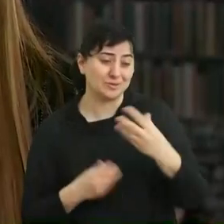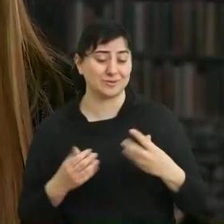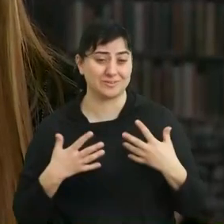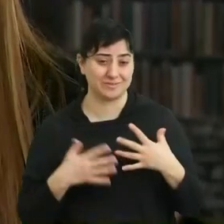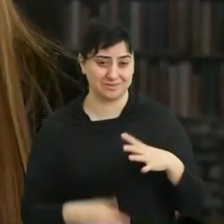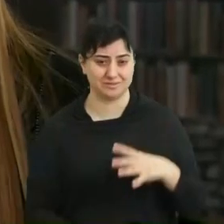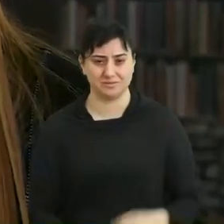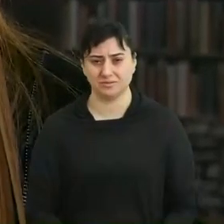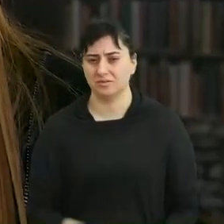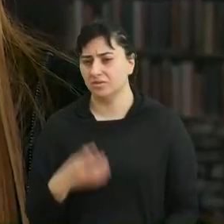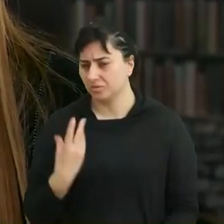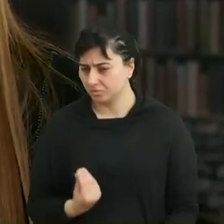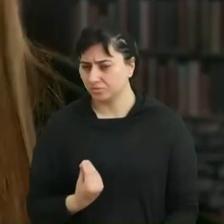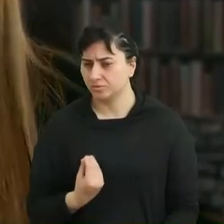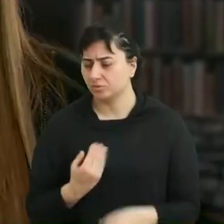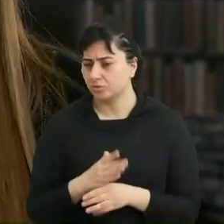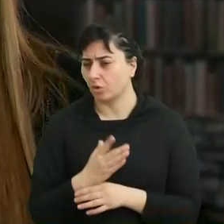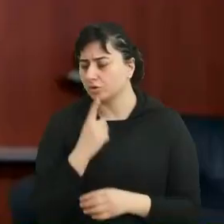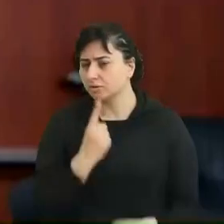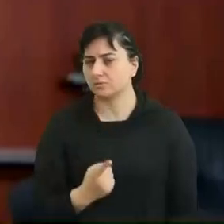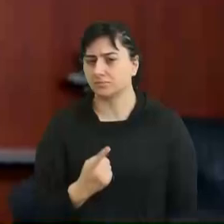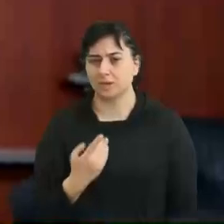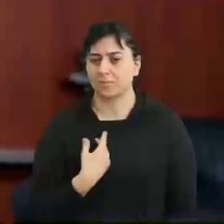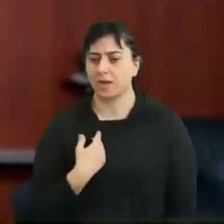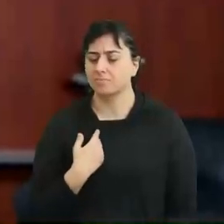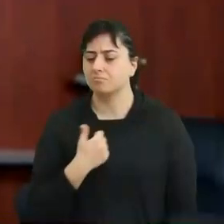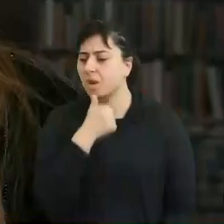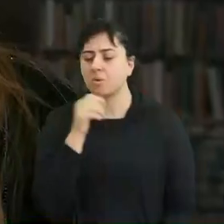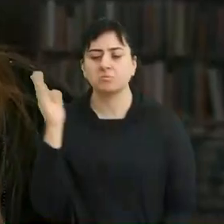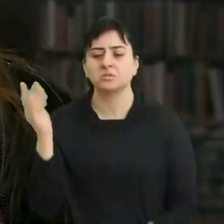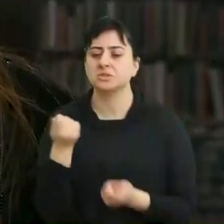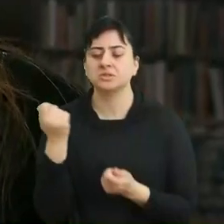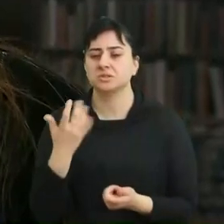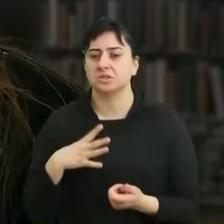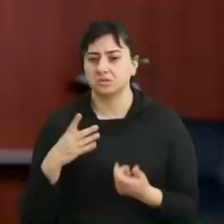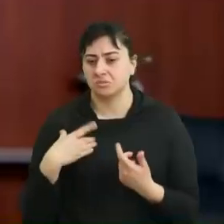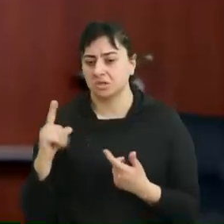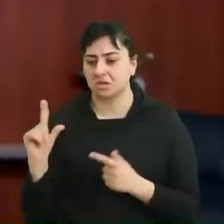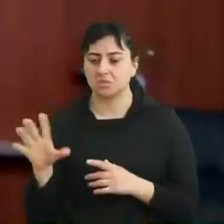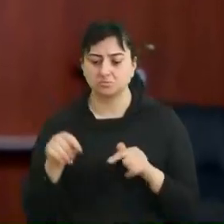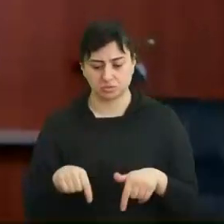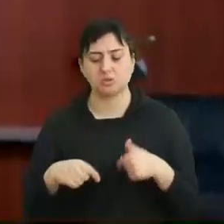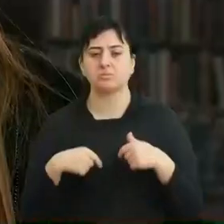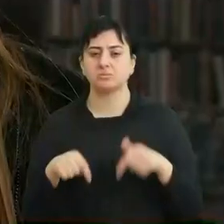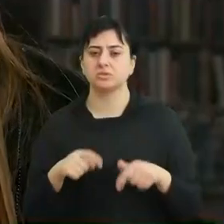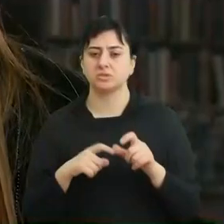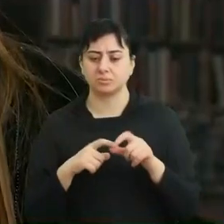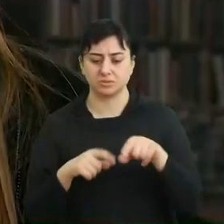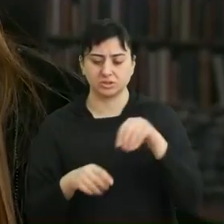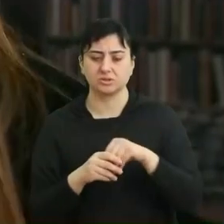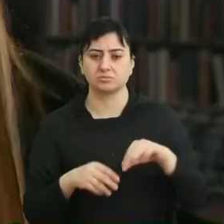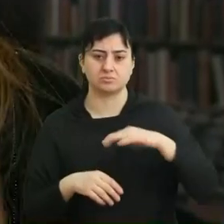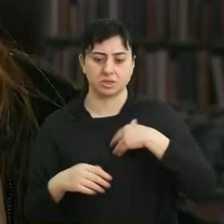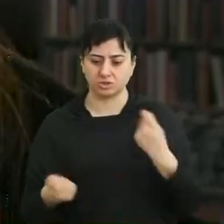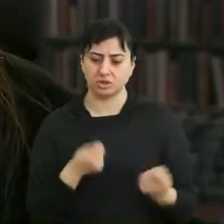isterdim. Evet aslında. Doğru söylüyorsun. Ben niye babamın şirketinde çalışmak isteyeyim ki yani? Gelirim buraya, Sarpişkom'un şirketinin